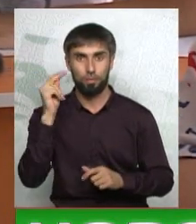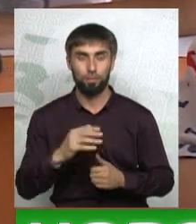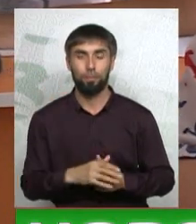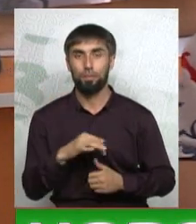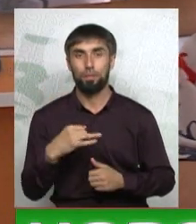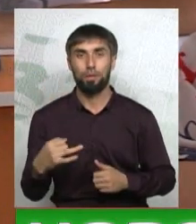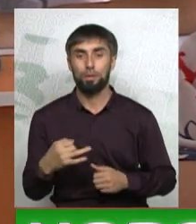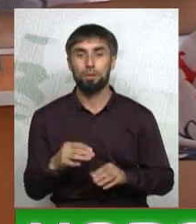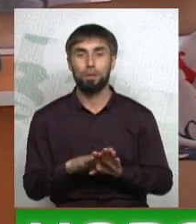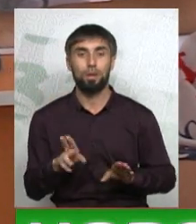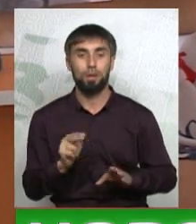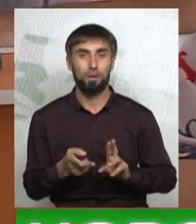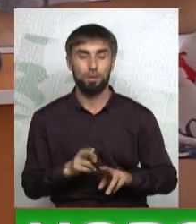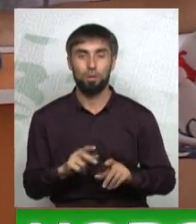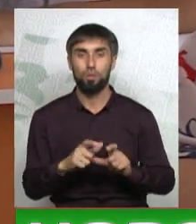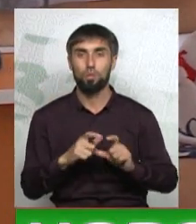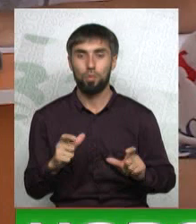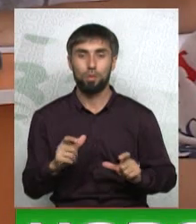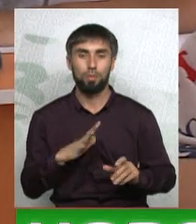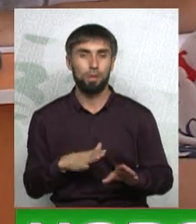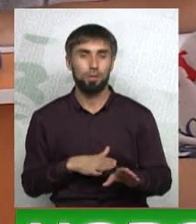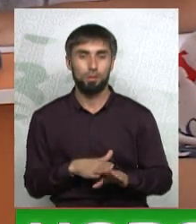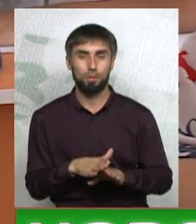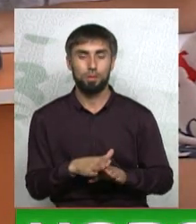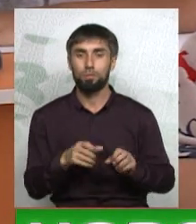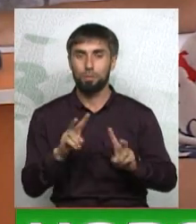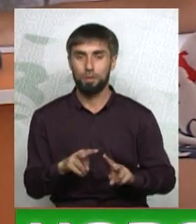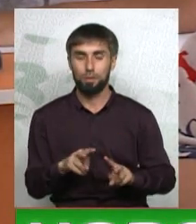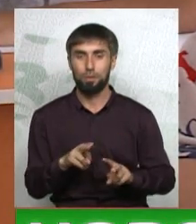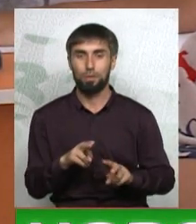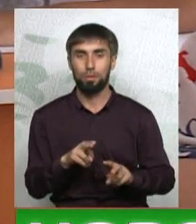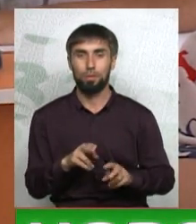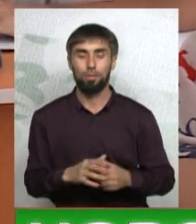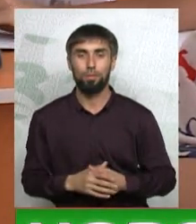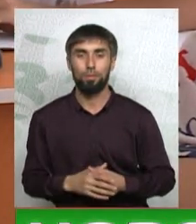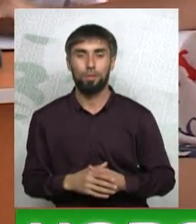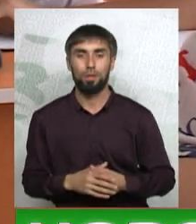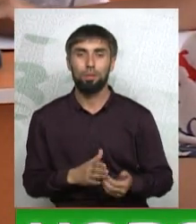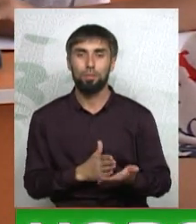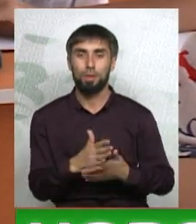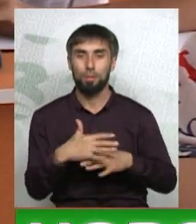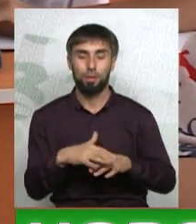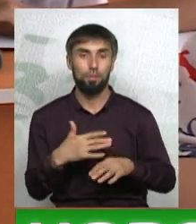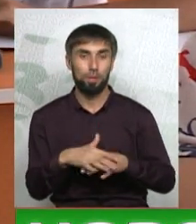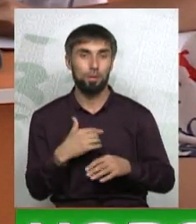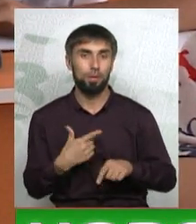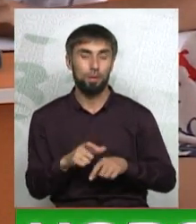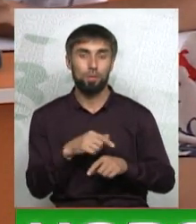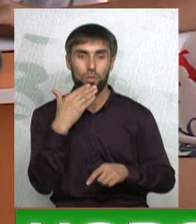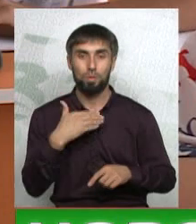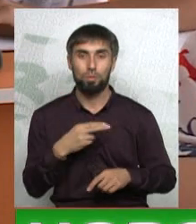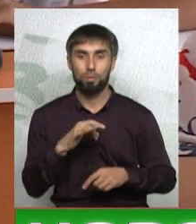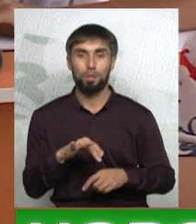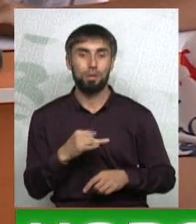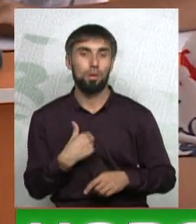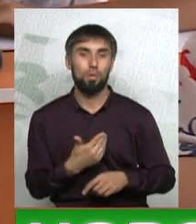И так как эта школа была специально профильная математика, а математика мой самый любимый предмет, я очень